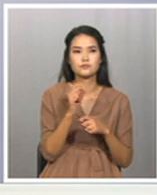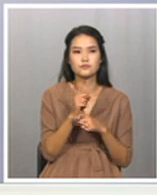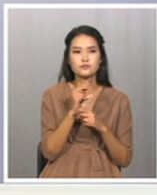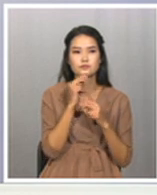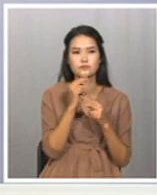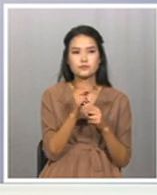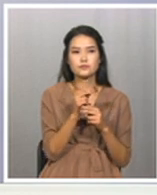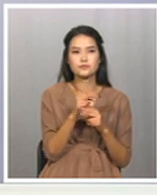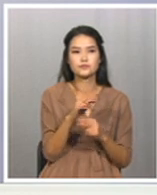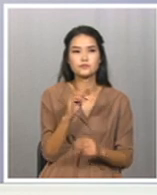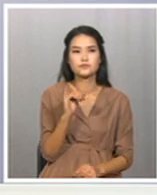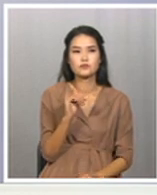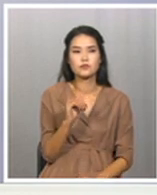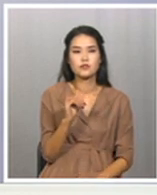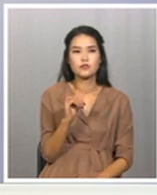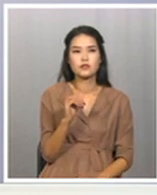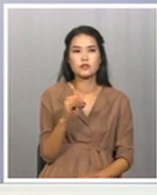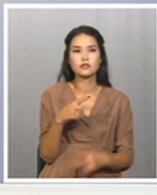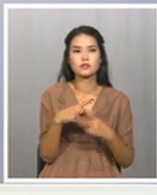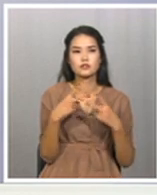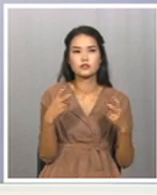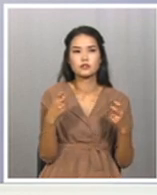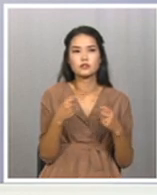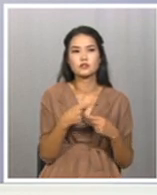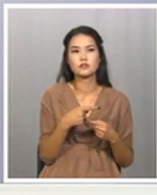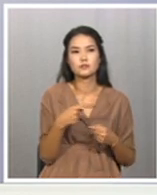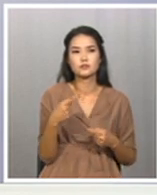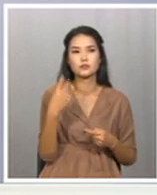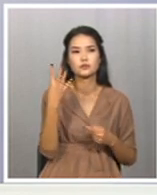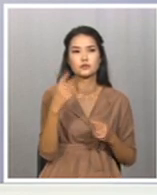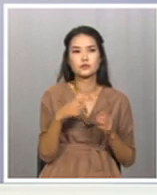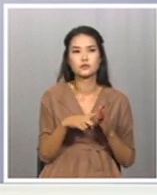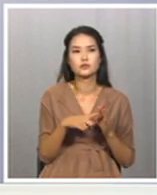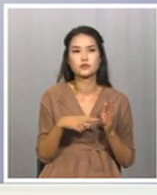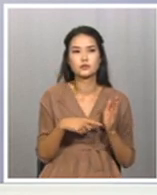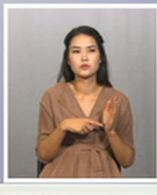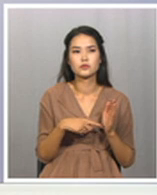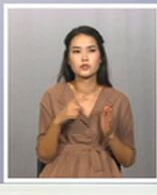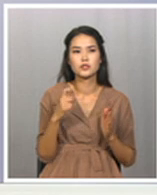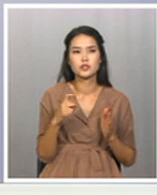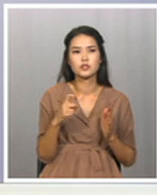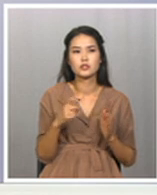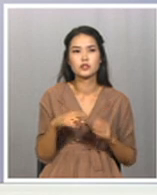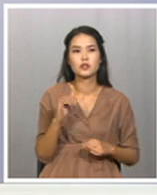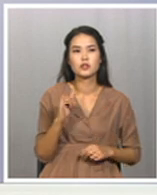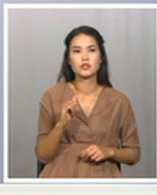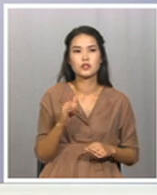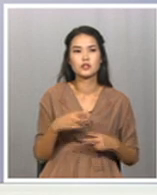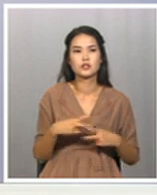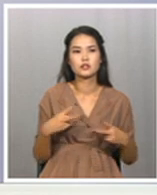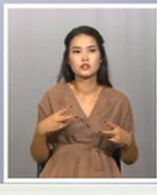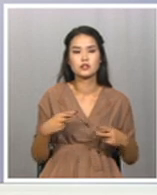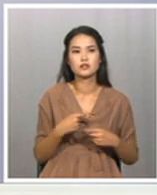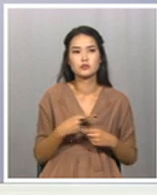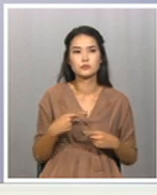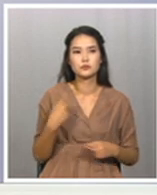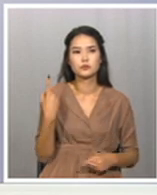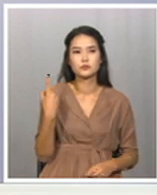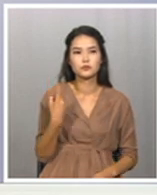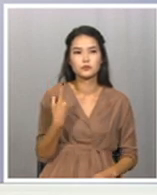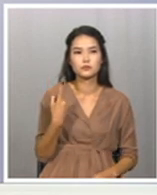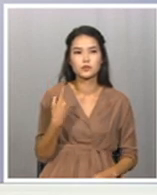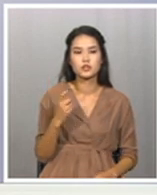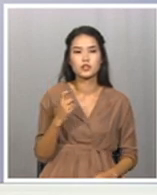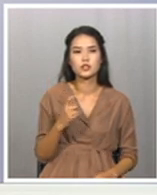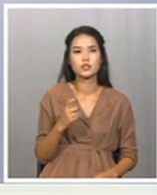назар аударыңыз. Y тең болады минус 4 бөлінген x, y тең болады минус